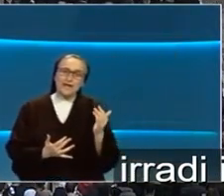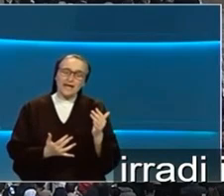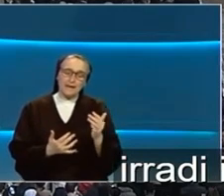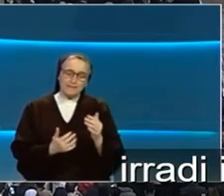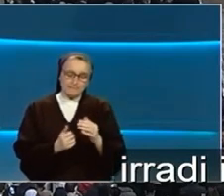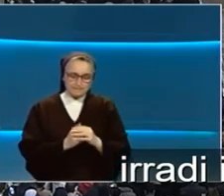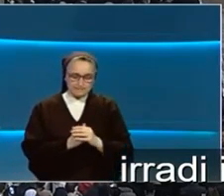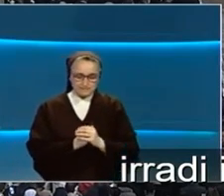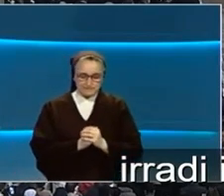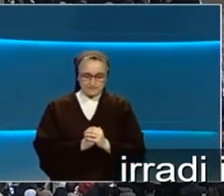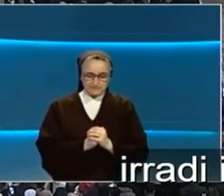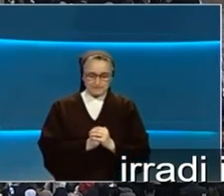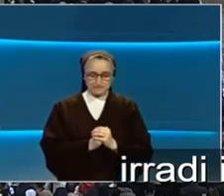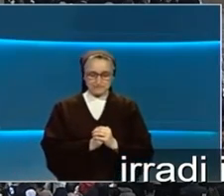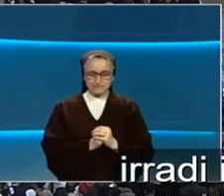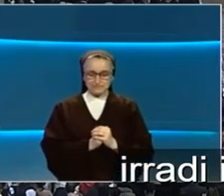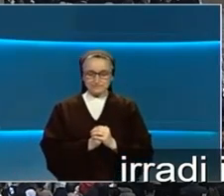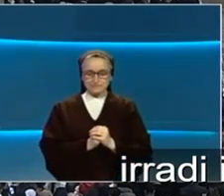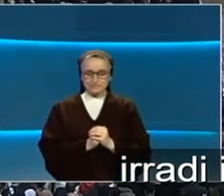perficiat.